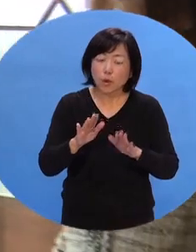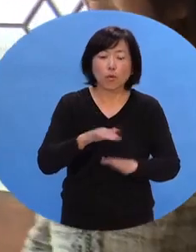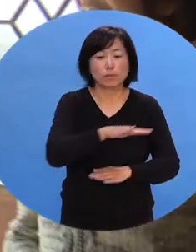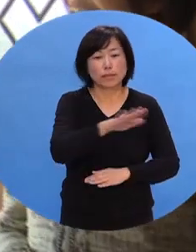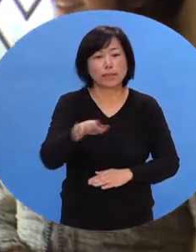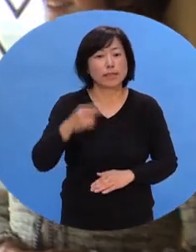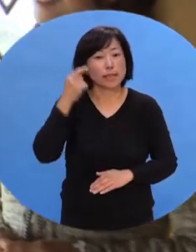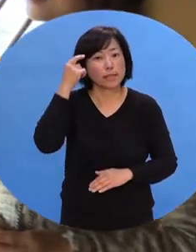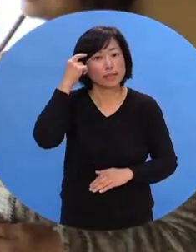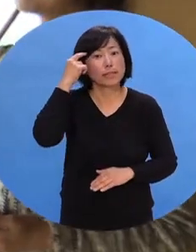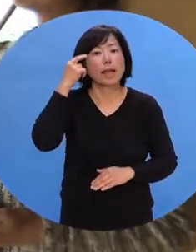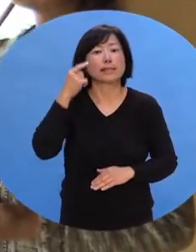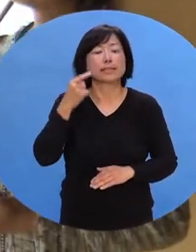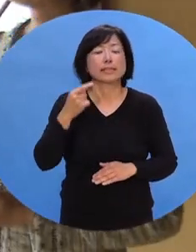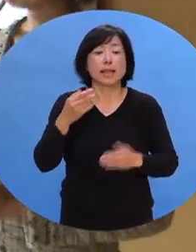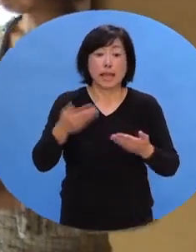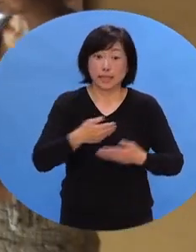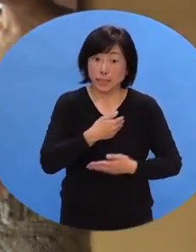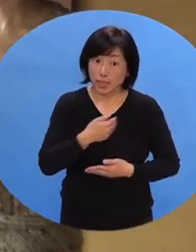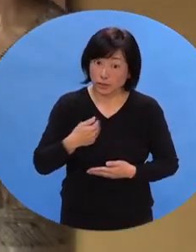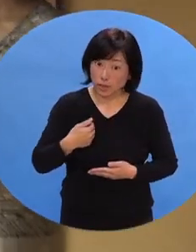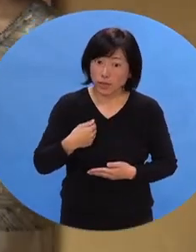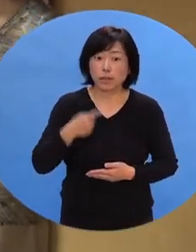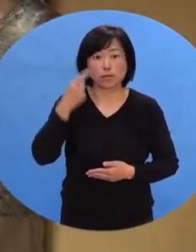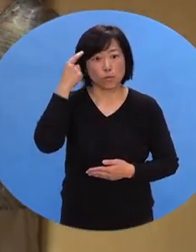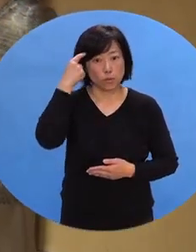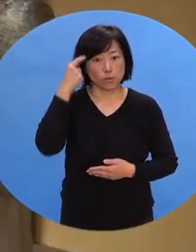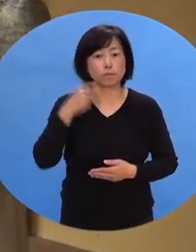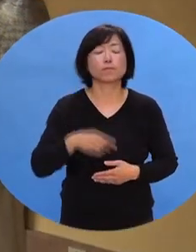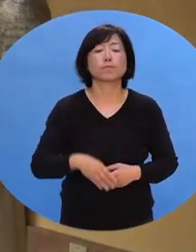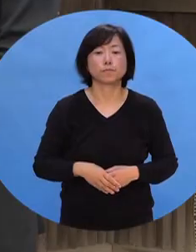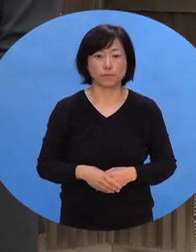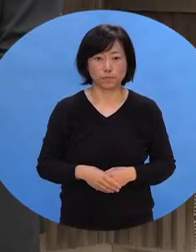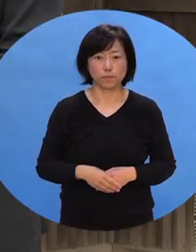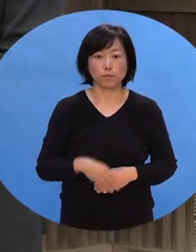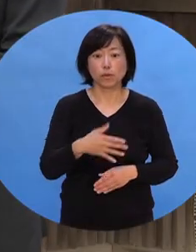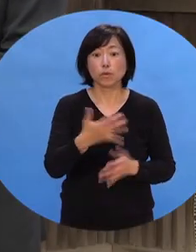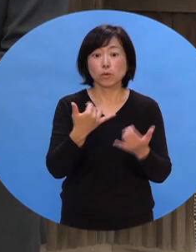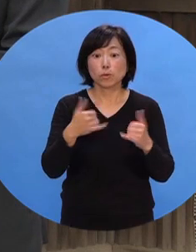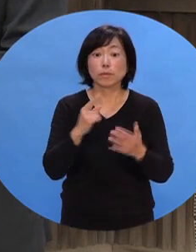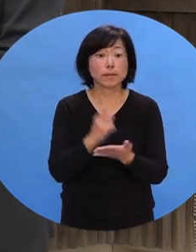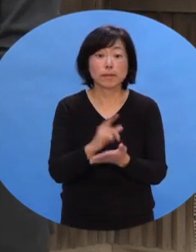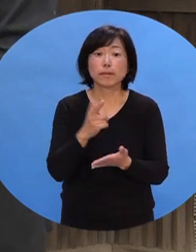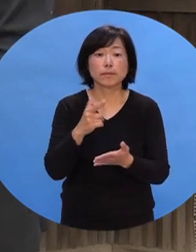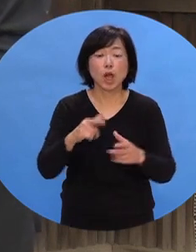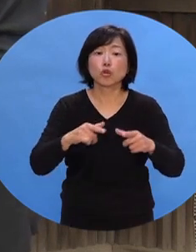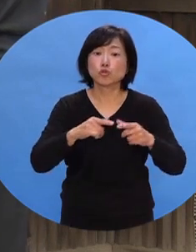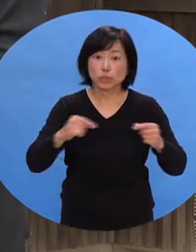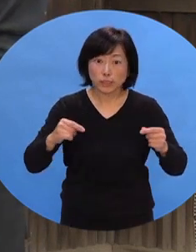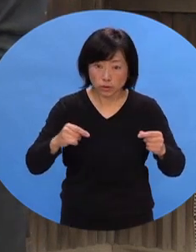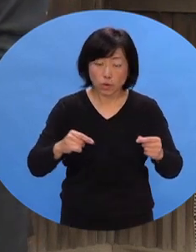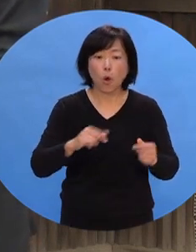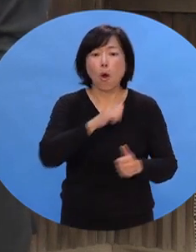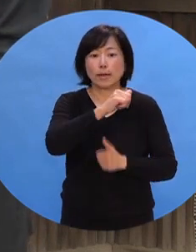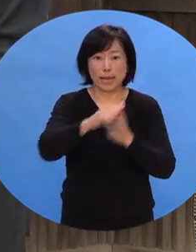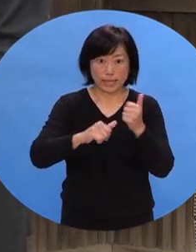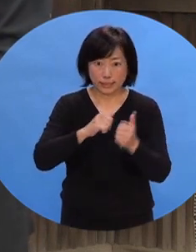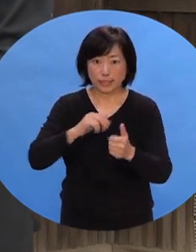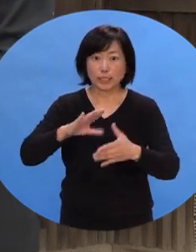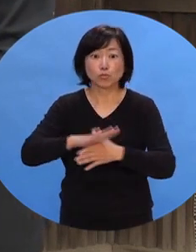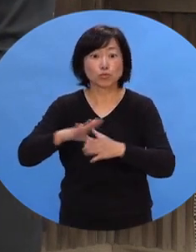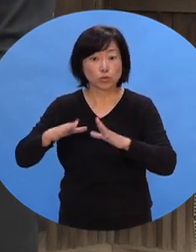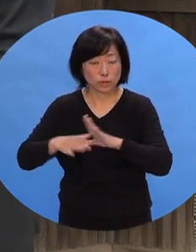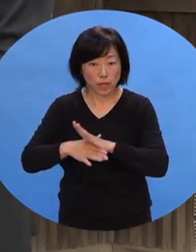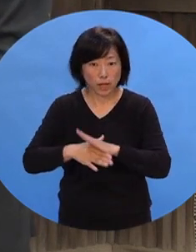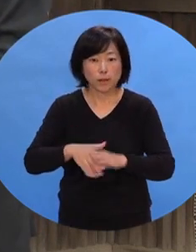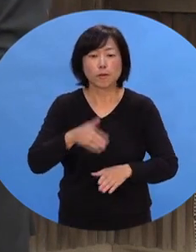か、皆さんに体感していただけるんじゃないかというふうに思ってます。 区民のものだけではなくてですね、国の歴史